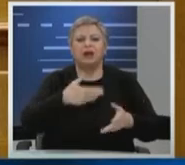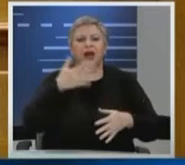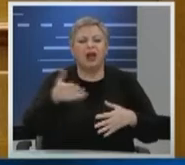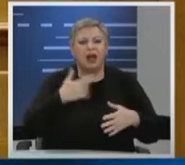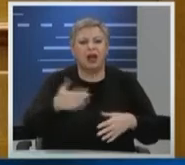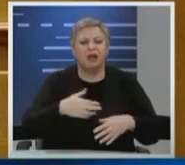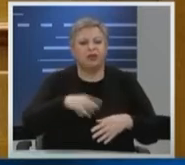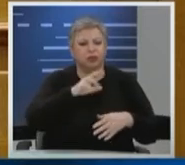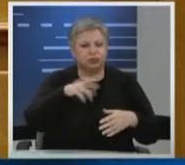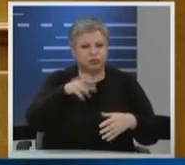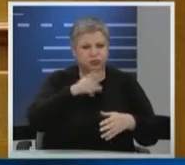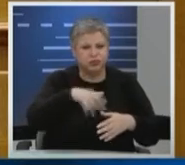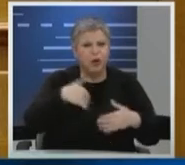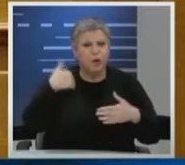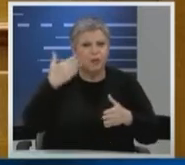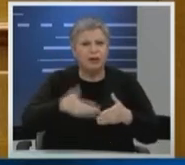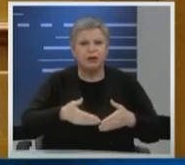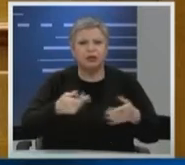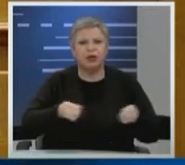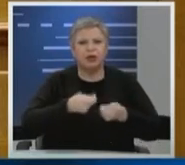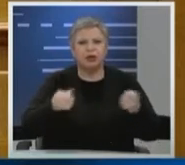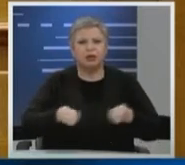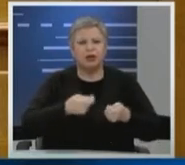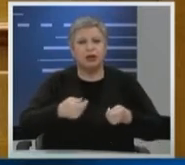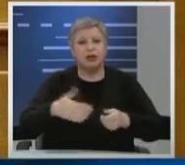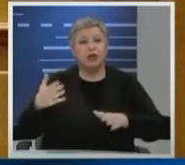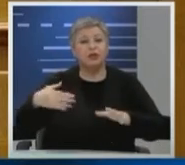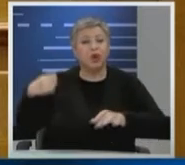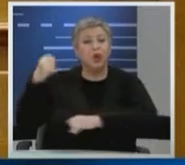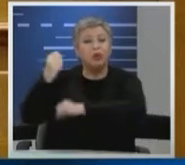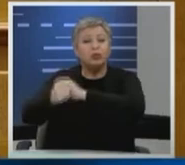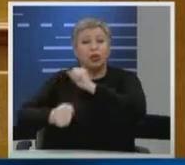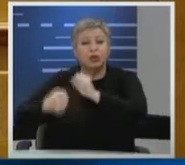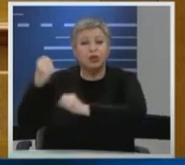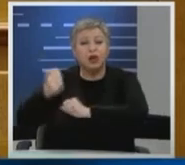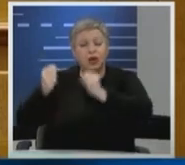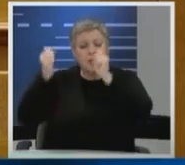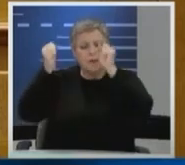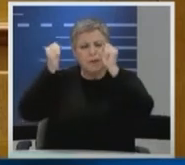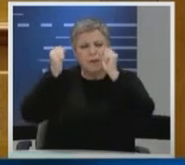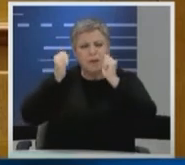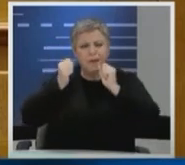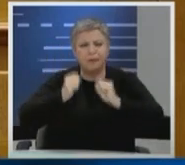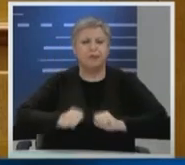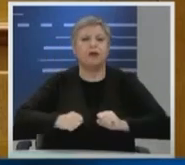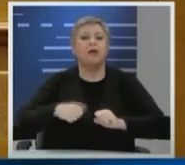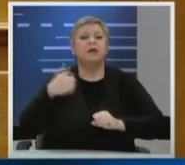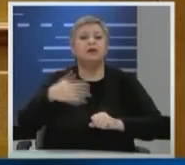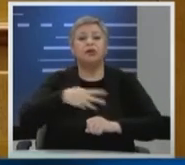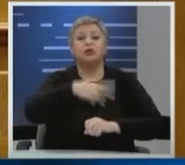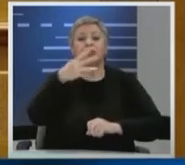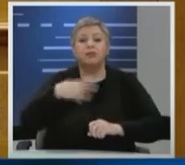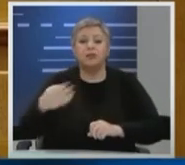τεράστιων απολειών που έχουν υποστεί όλα τα προηγούμενα χρόνια και επί κυβερνήσεων ΣΥΡΙΖΑ ΑΝΕΛ οι